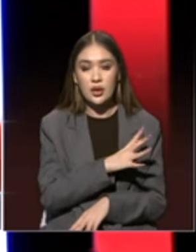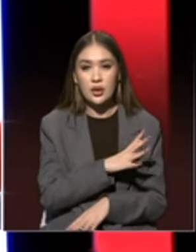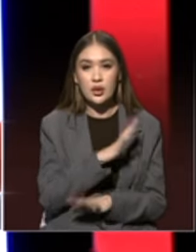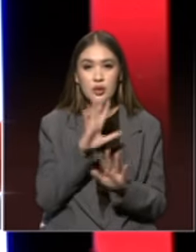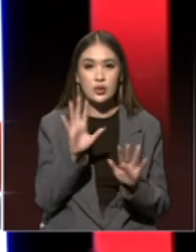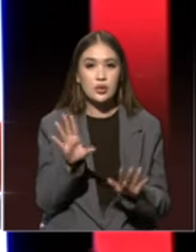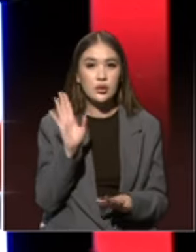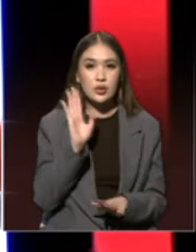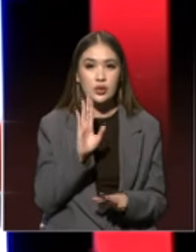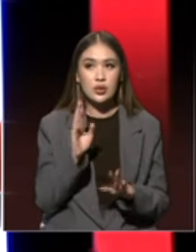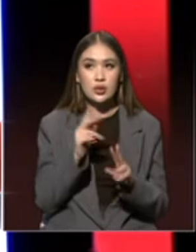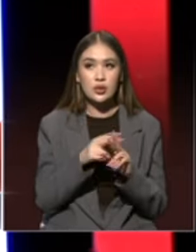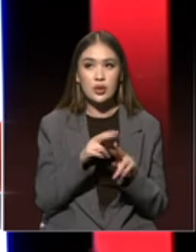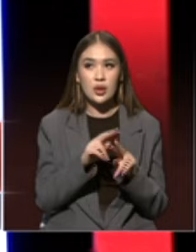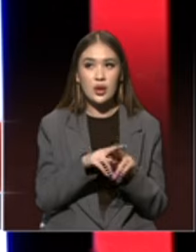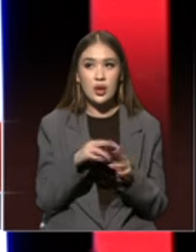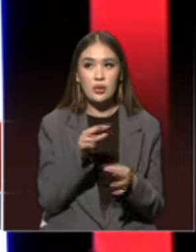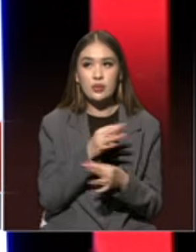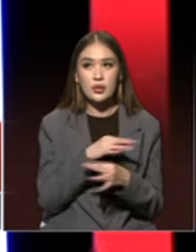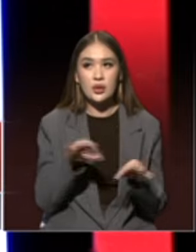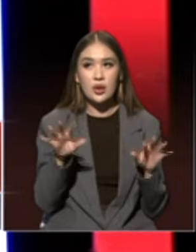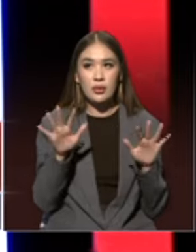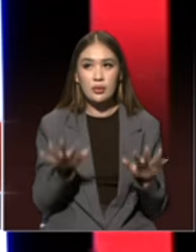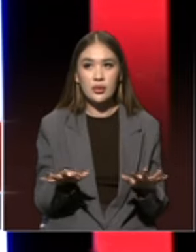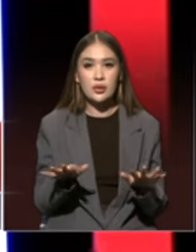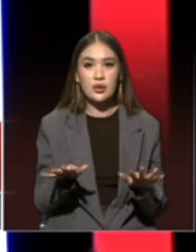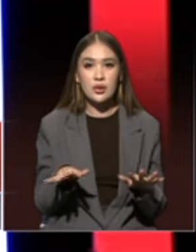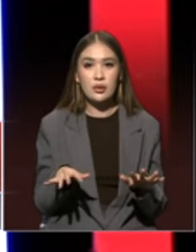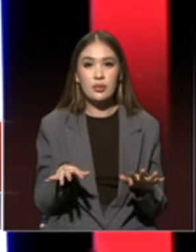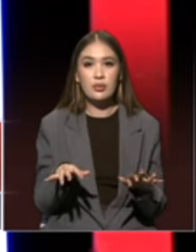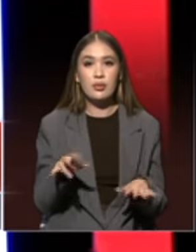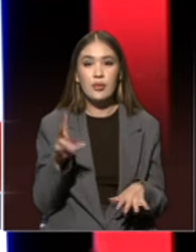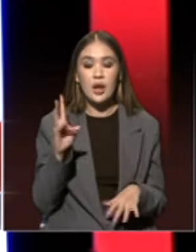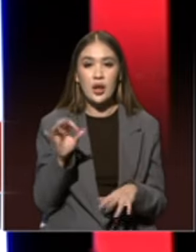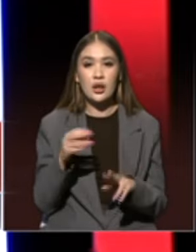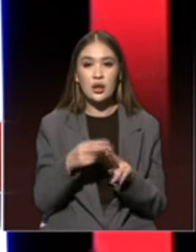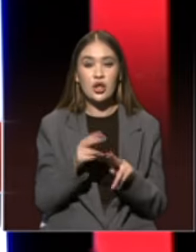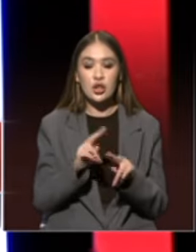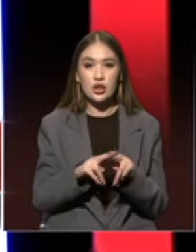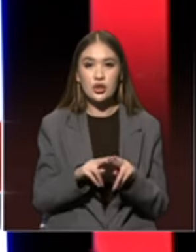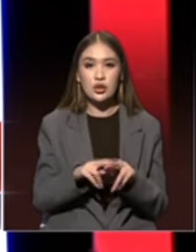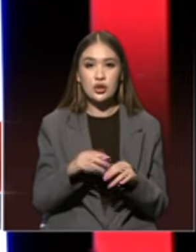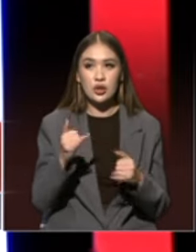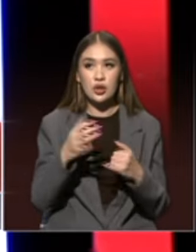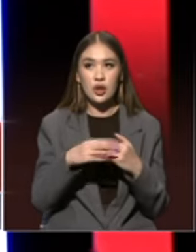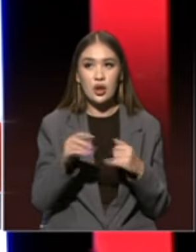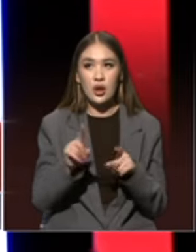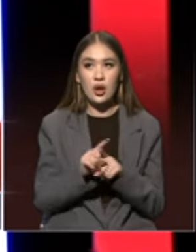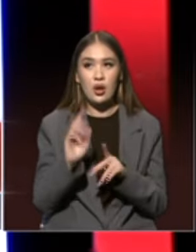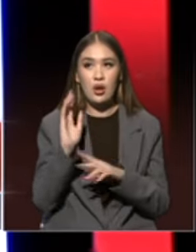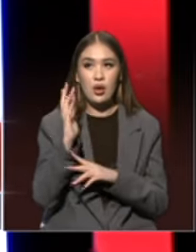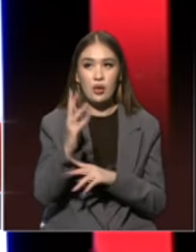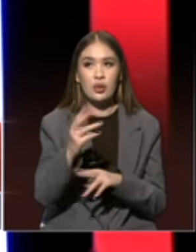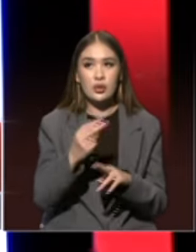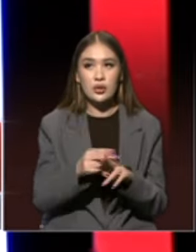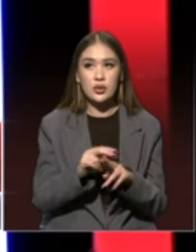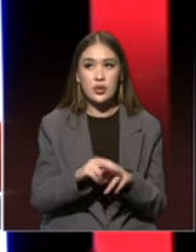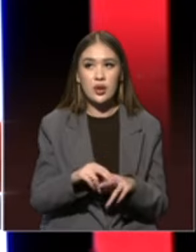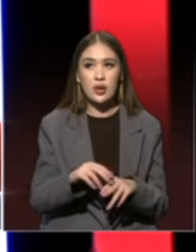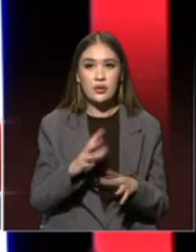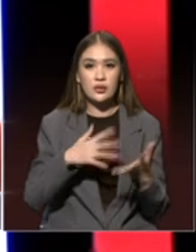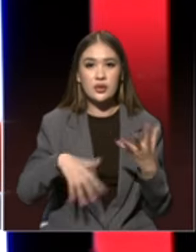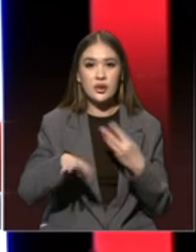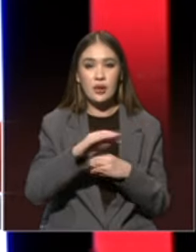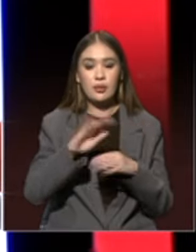берді. Тастақ жер. Бірақ сол жер қазір кәдімгі ну орман болып тұр. Сол жақта азаматтарымызға дұғай сәлем. Бұл